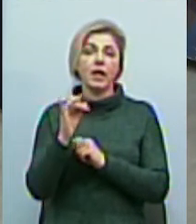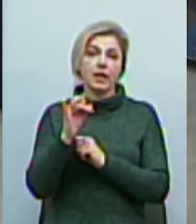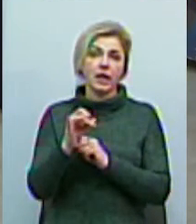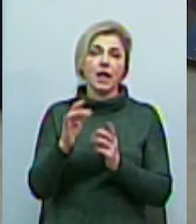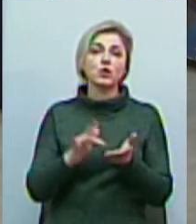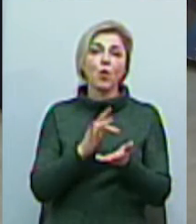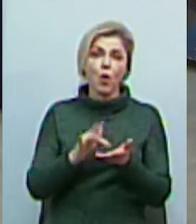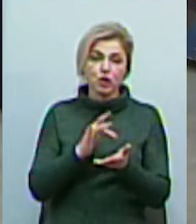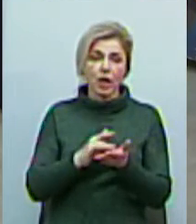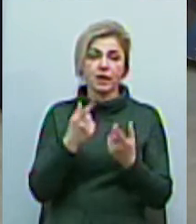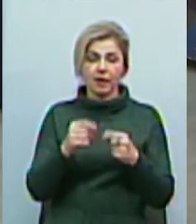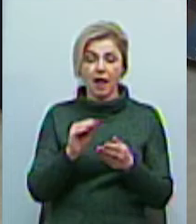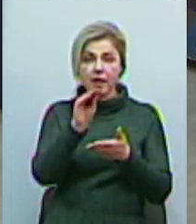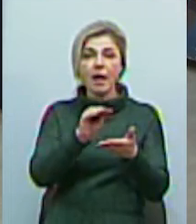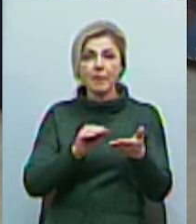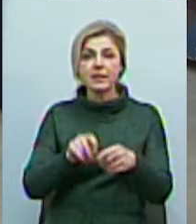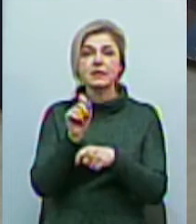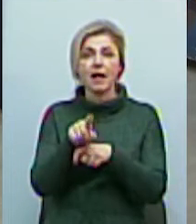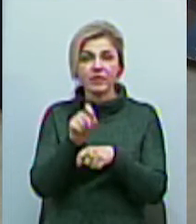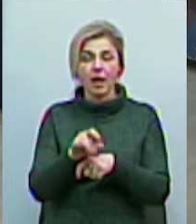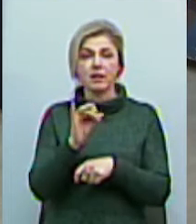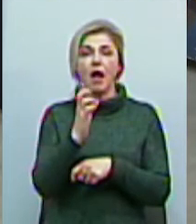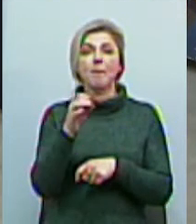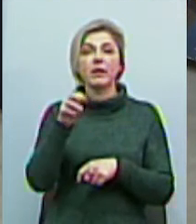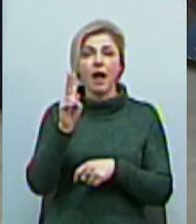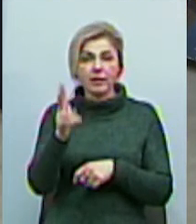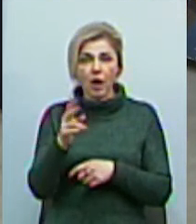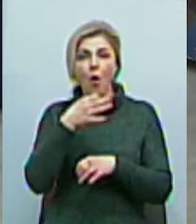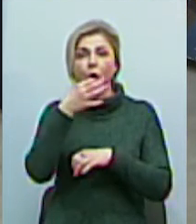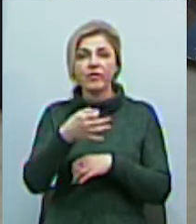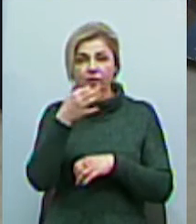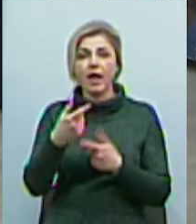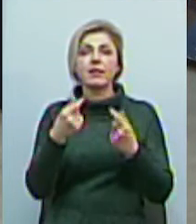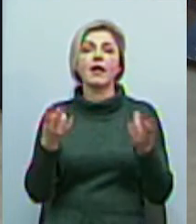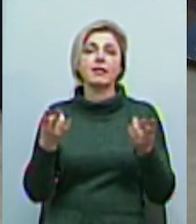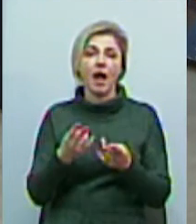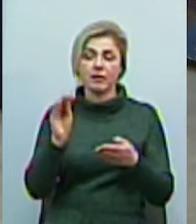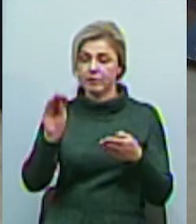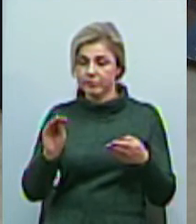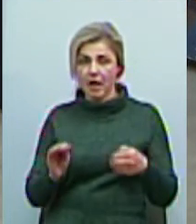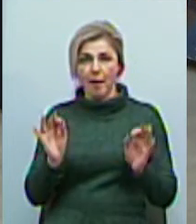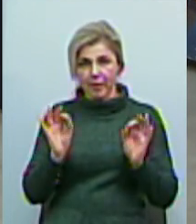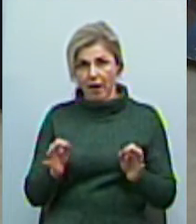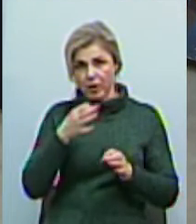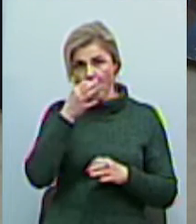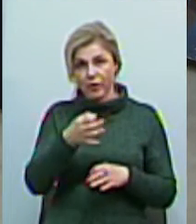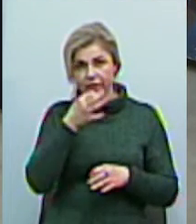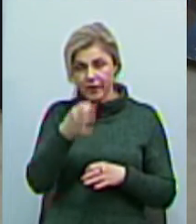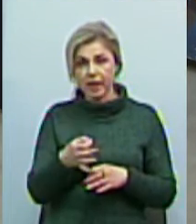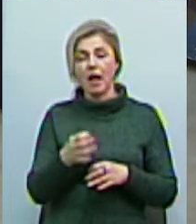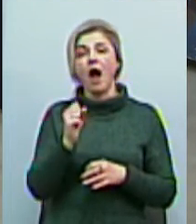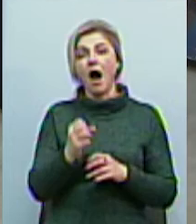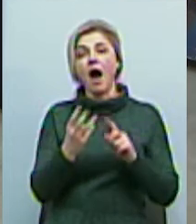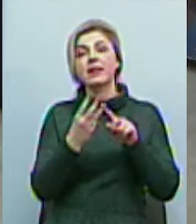зошит, в якому прописані завдання. Бланк відповідей – це там, де треба проставити правильні відповіді. Тестовий зошит – це є